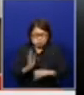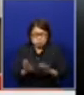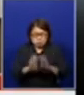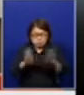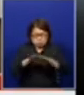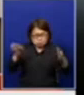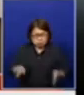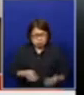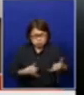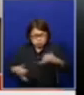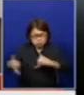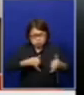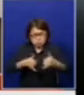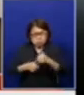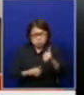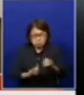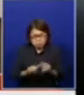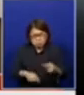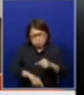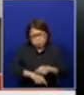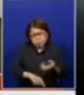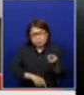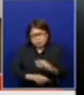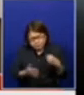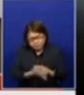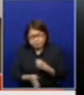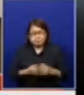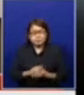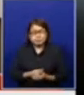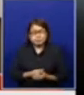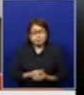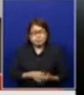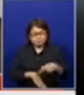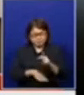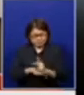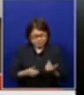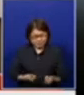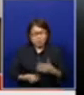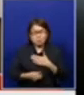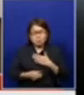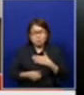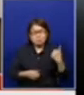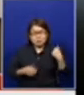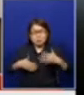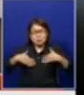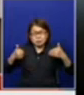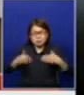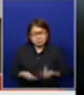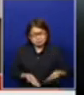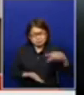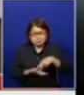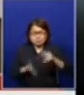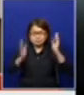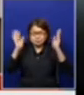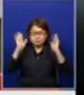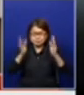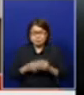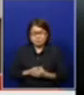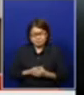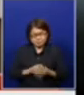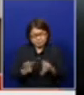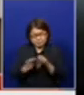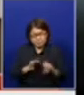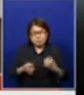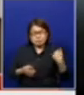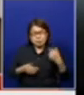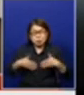วลาจริงๆท่านประธานที่เคารพครับวันนี้ผมมีความสุขที่ได้ขึ้นมาอภิปรายพ.ร.ก.